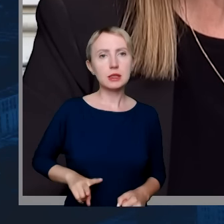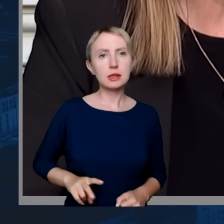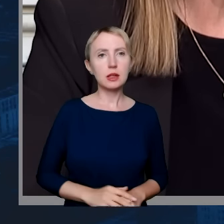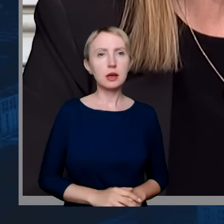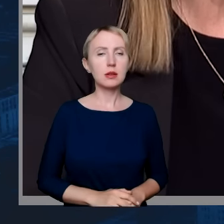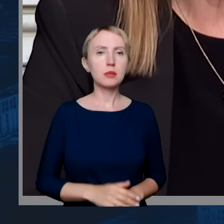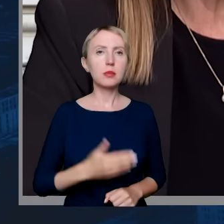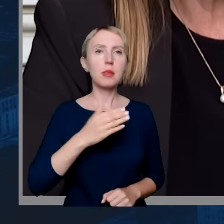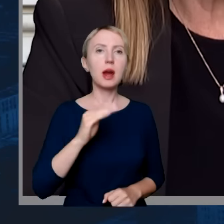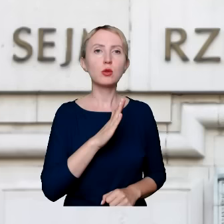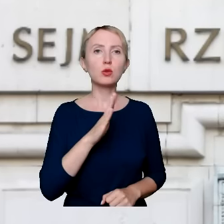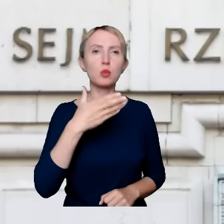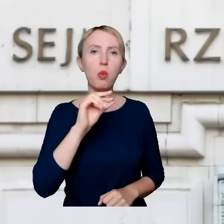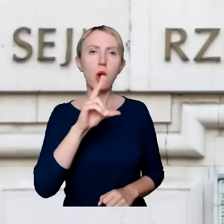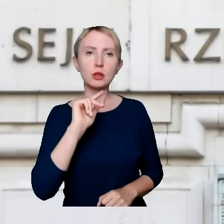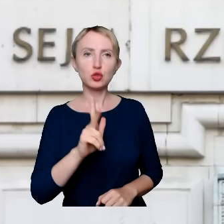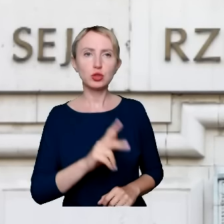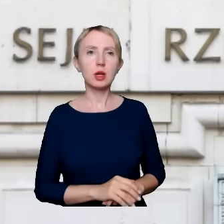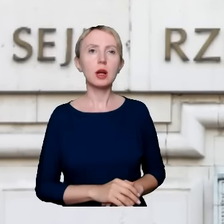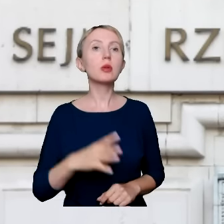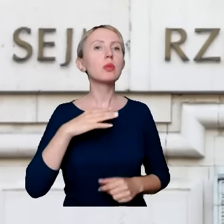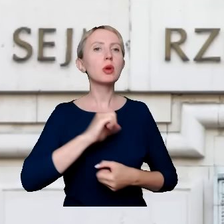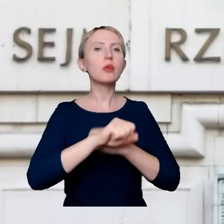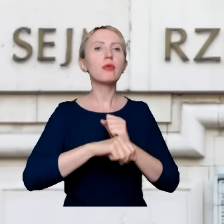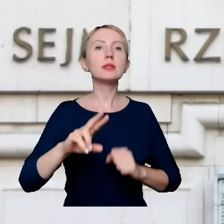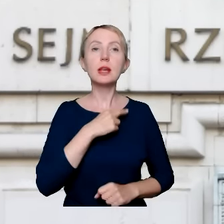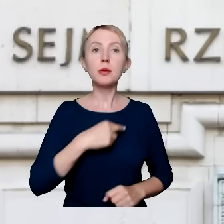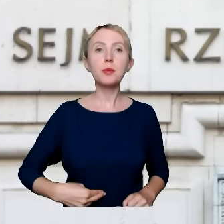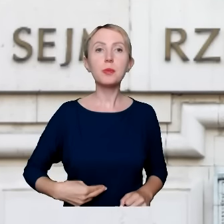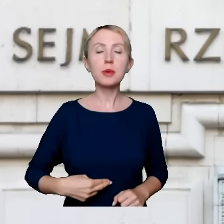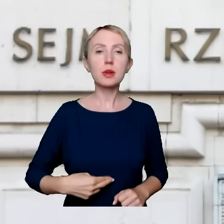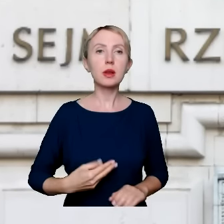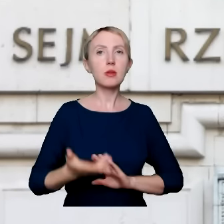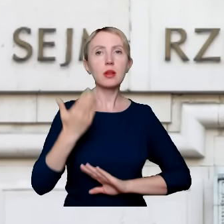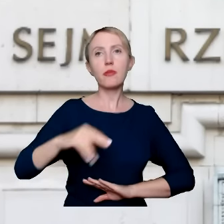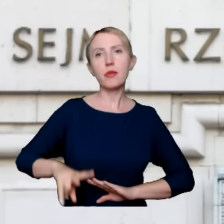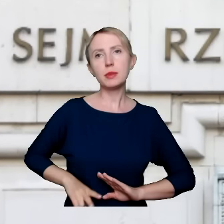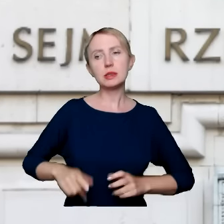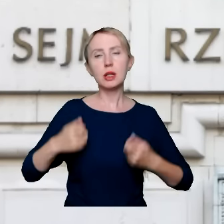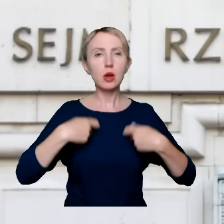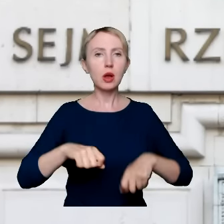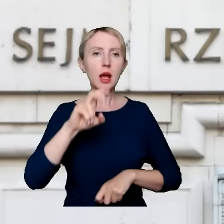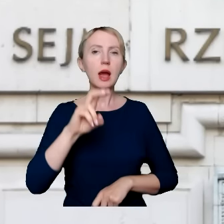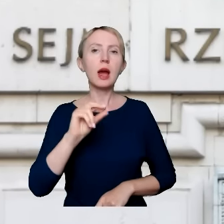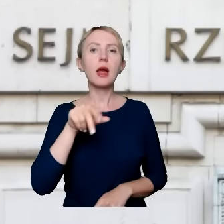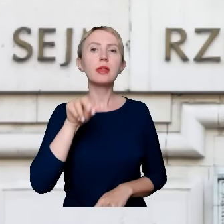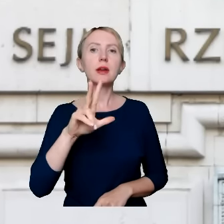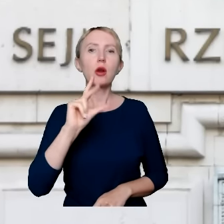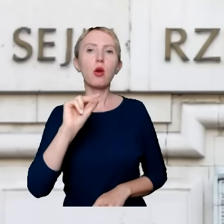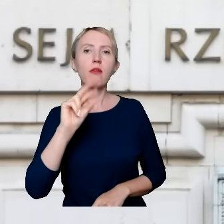Mariusz Błaszczak, był wicepremier, dawny minister rolnictwa Henryk Kowalczyk i